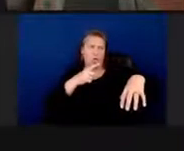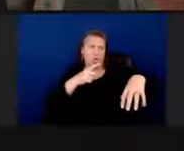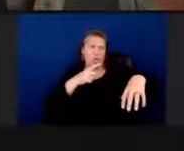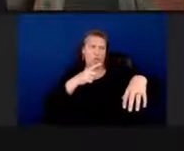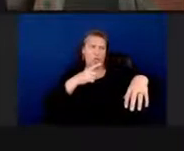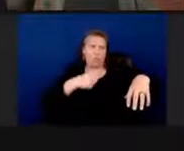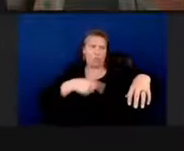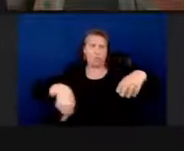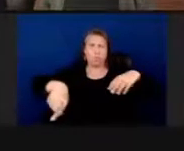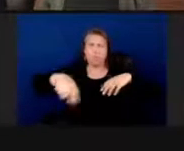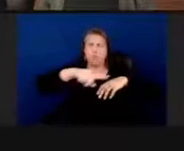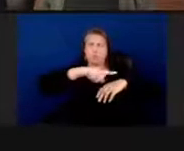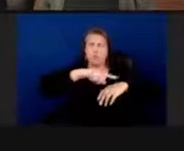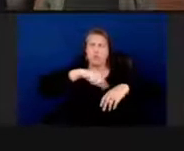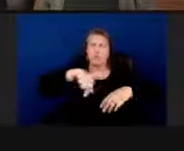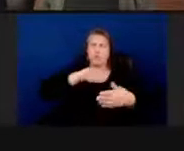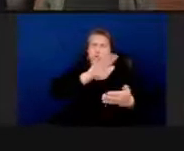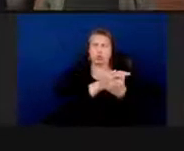Na je,